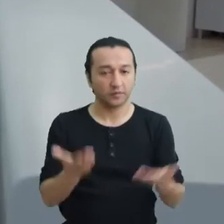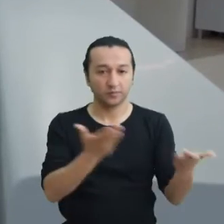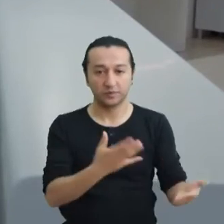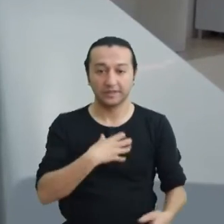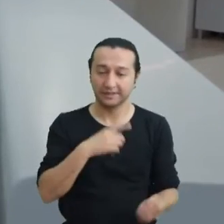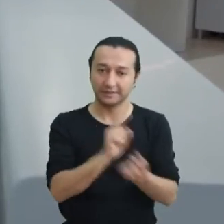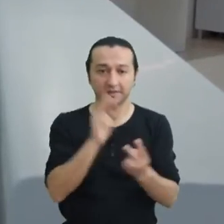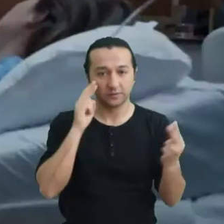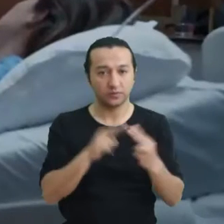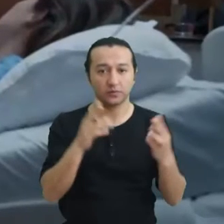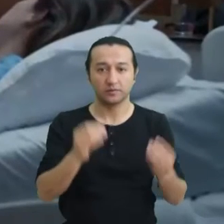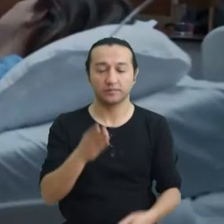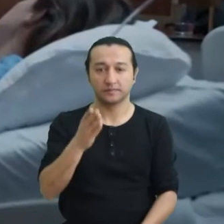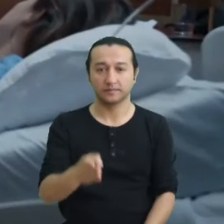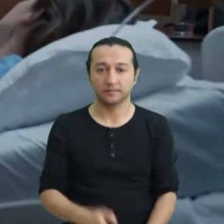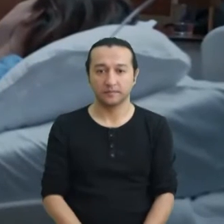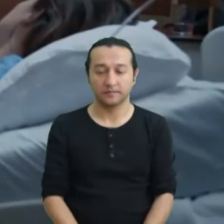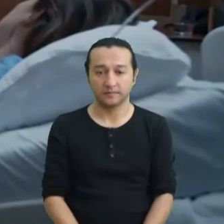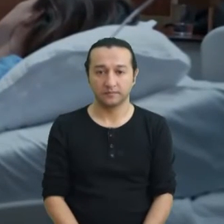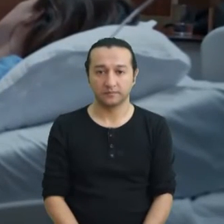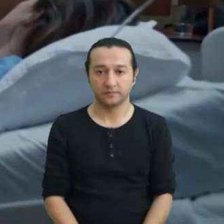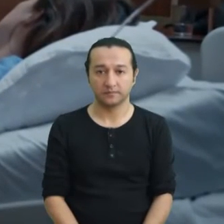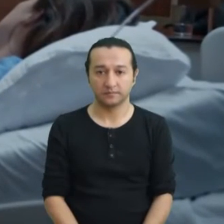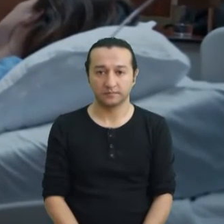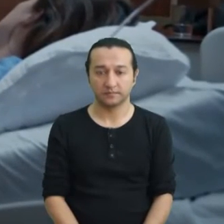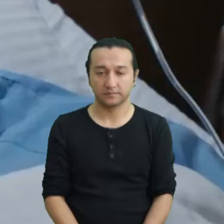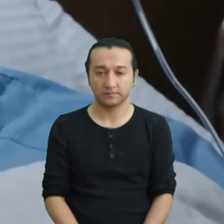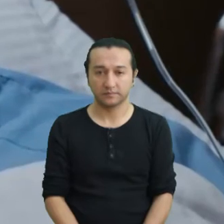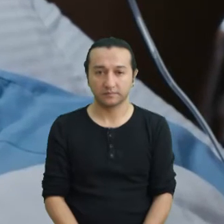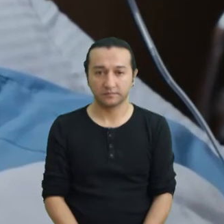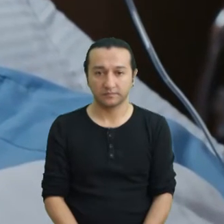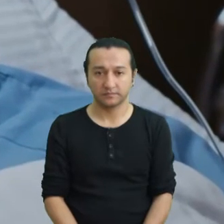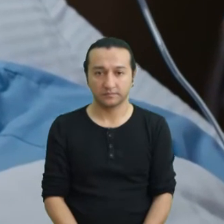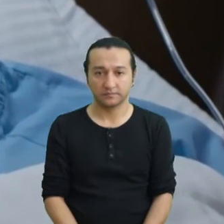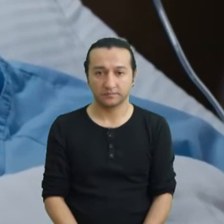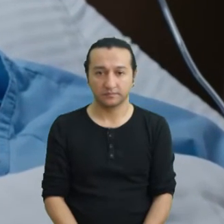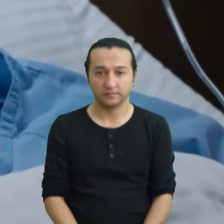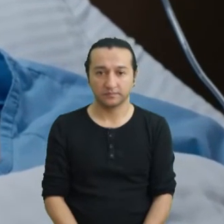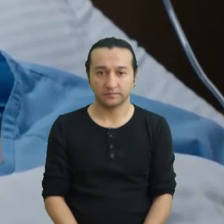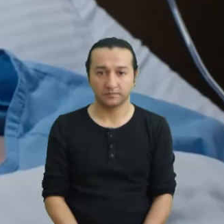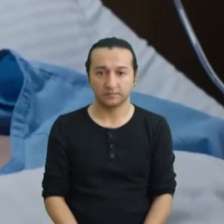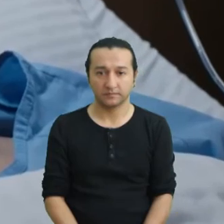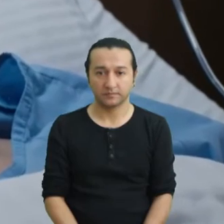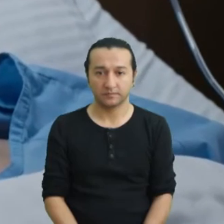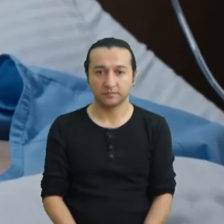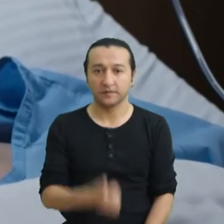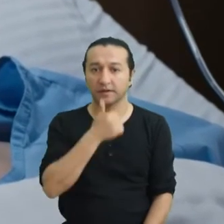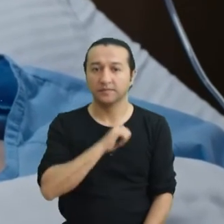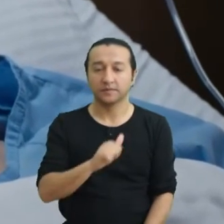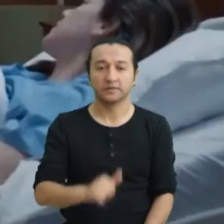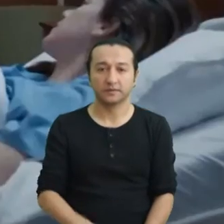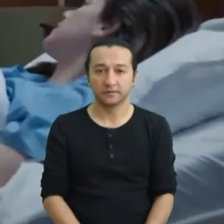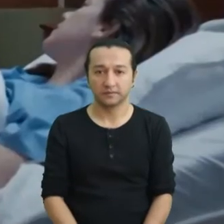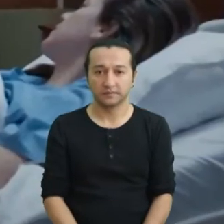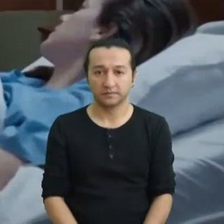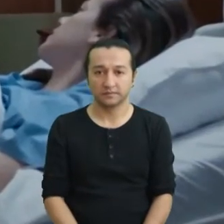Buyurun, kendisini görebilirsiniz. Cahit gülümsedi. Polat önden girdi. Cahit arkasından hızlıca kapının önüne gelip içeri baktı. Abi.